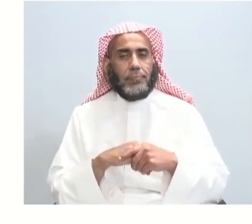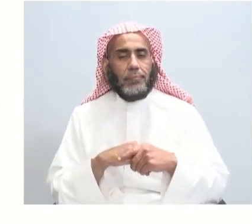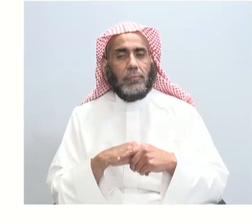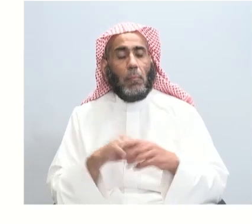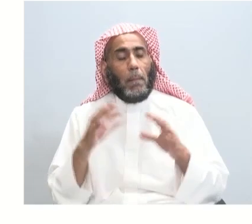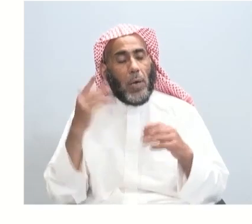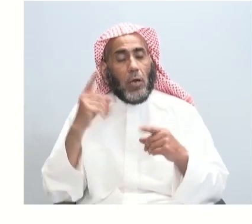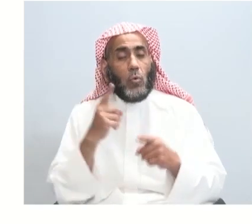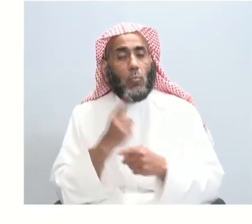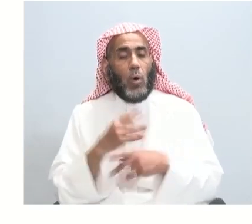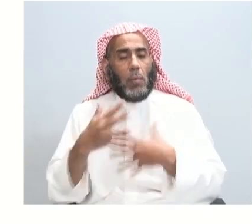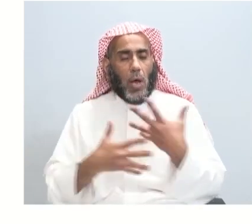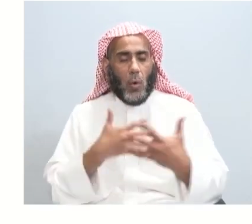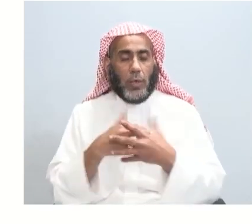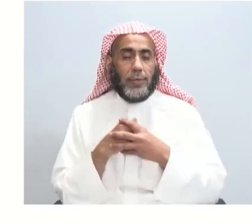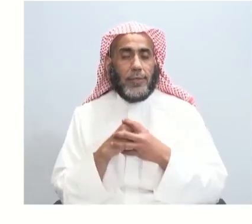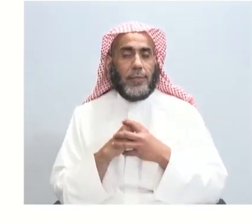ما رأيكم؟